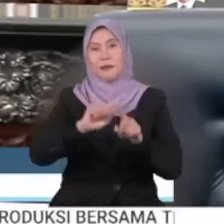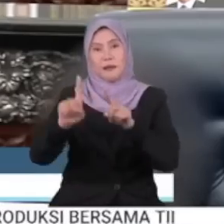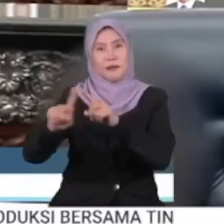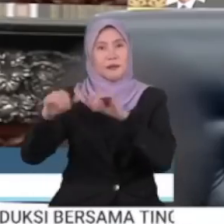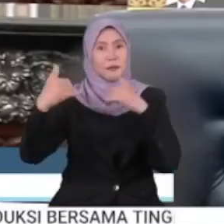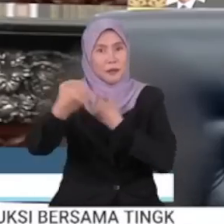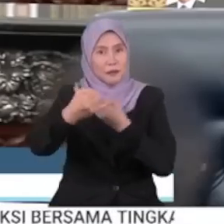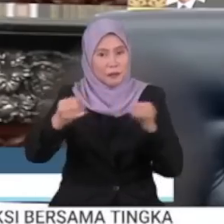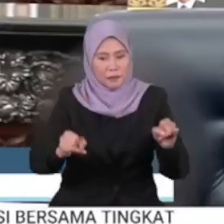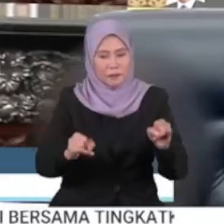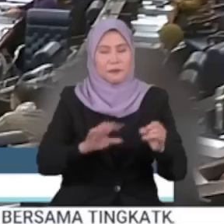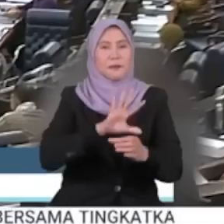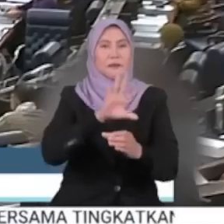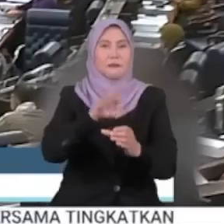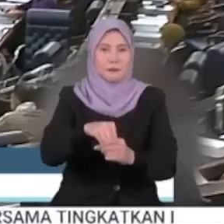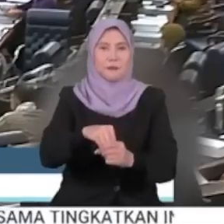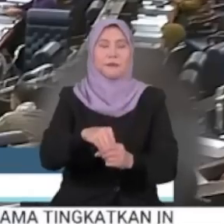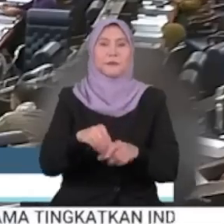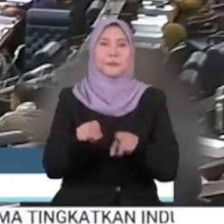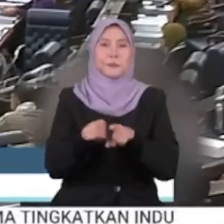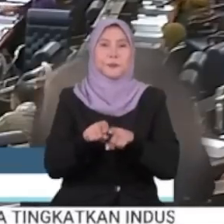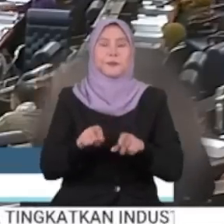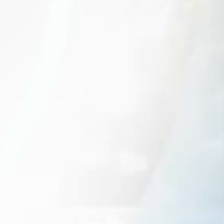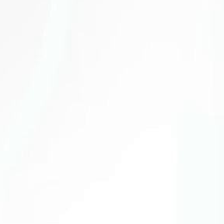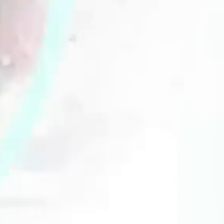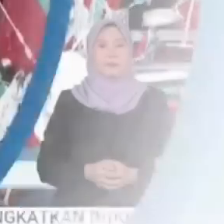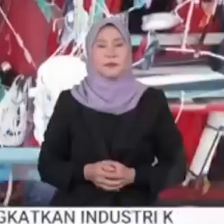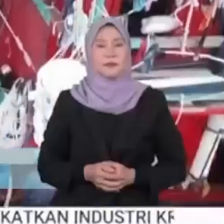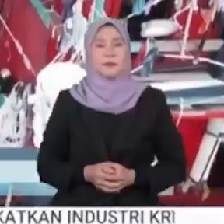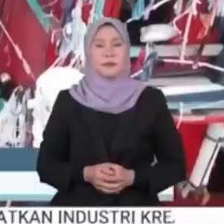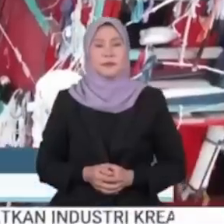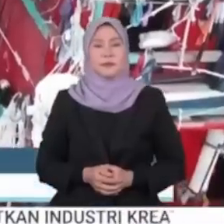lain yang berkaitan. Ahli yang berhormat.